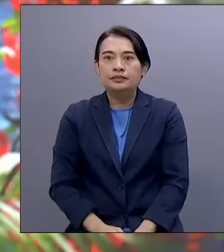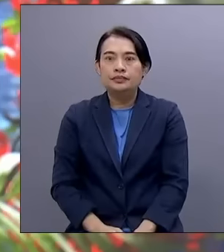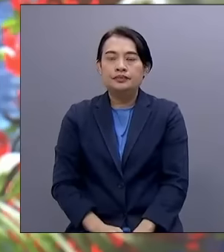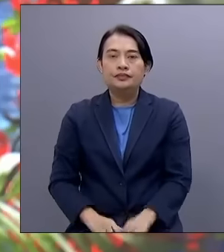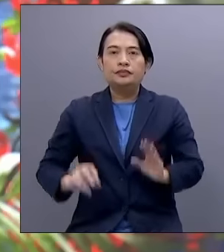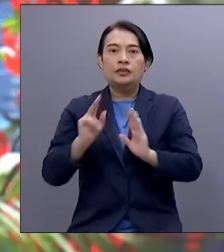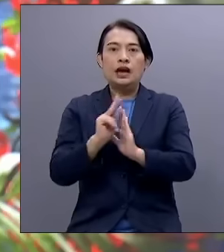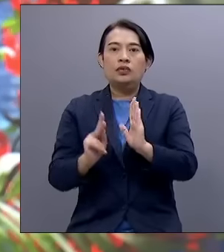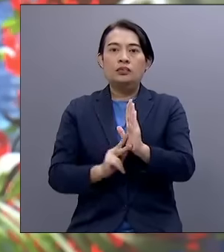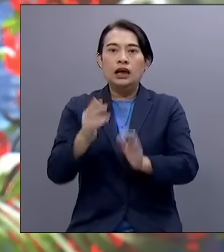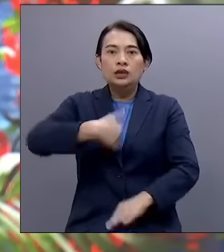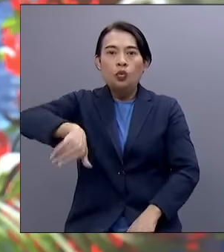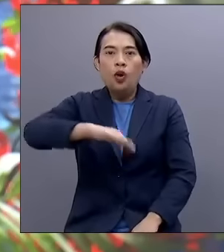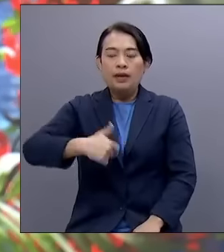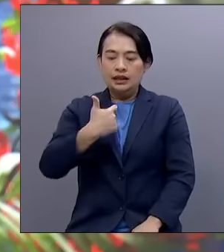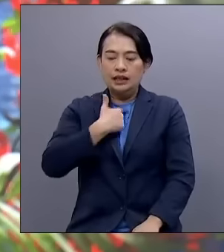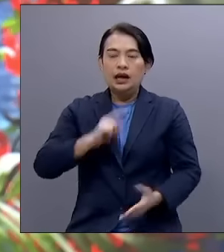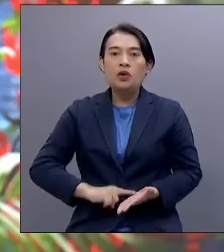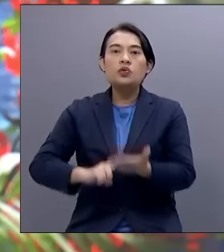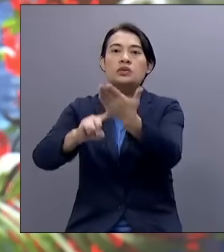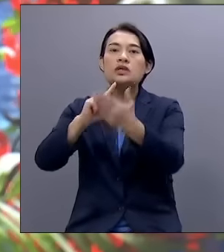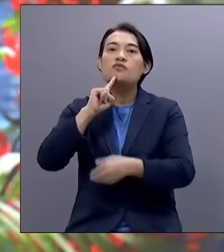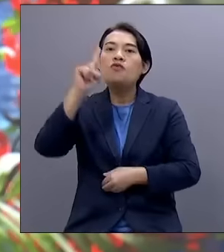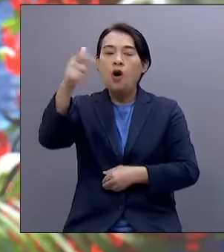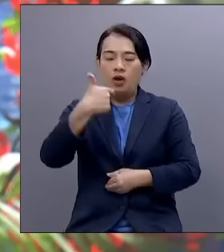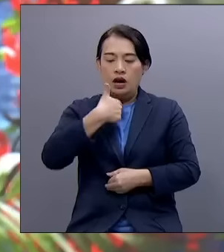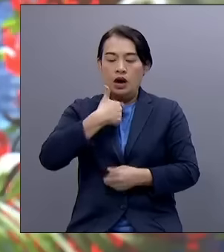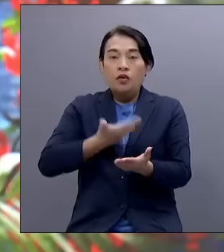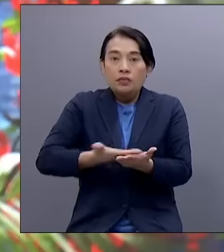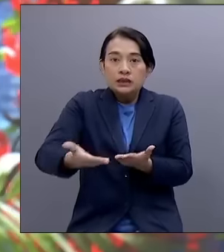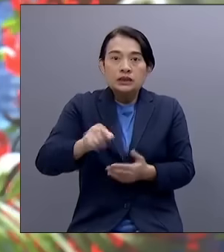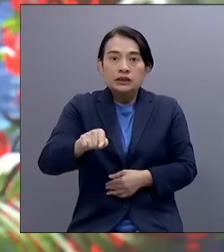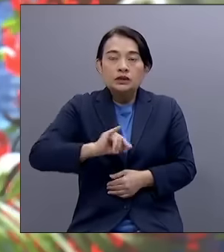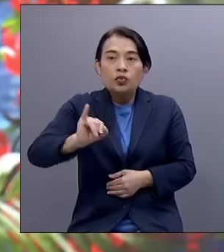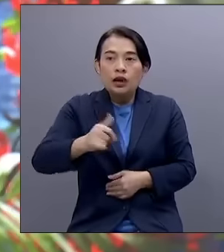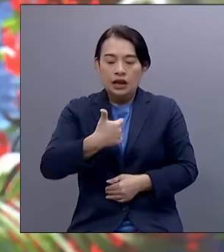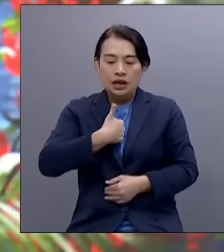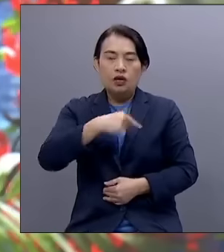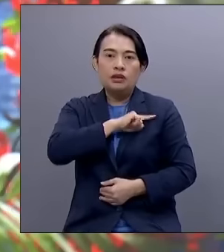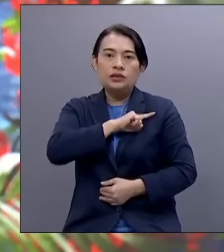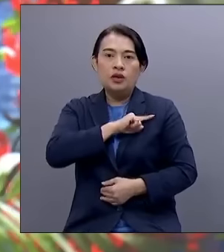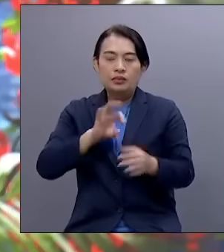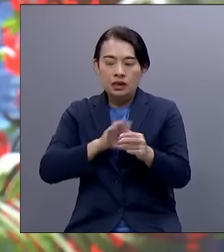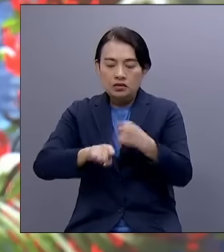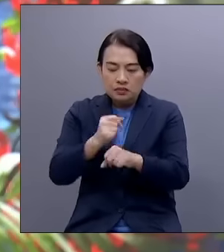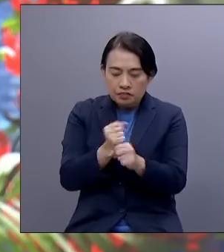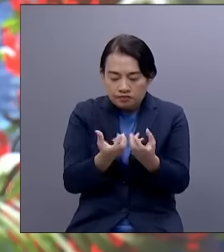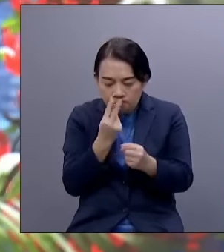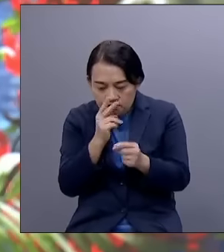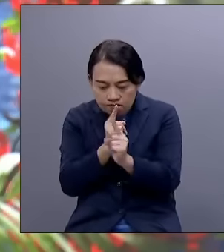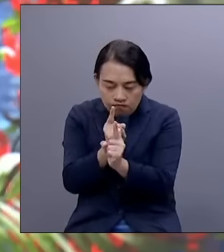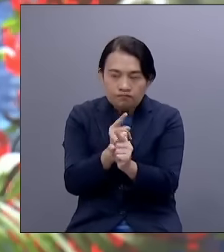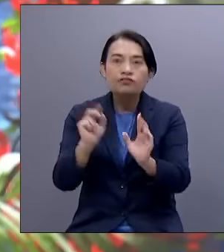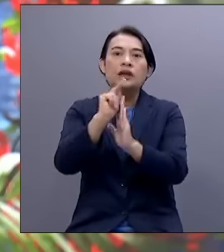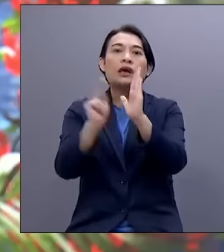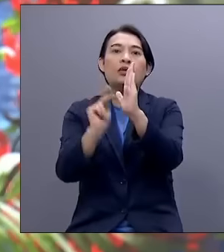ทั่วไปเนี่ยนะครับถ้าเราเป็นฝ่ายฟ้องร้องสมมุติเราเป็นคนซื้อเราก็มีหน้าที่มีภาระที่จะต้องไปนำสืบครับแต่ถ้ากฎหมายใหม่